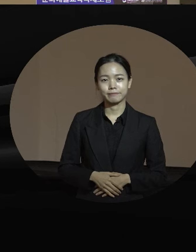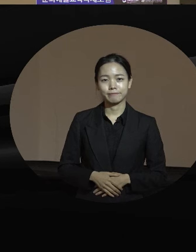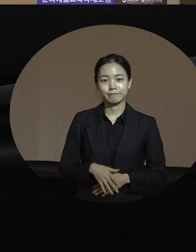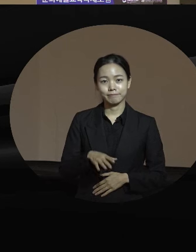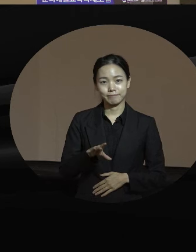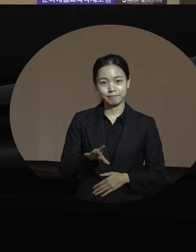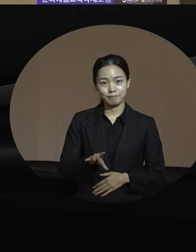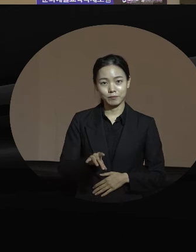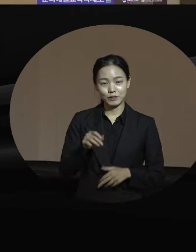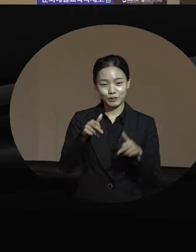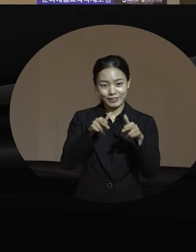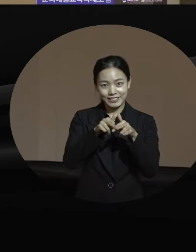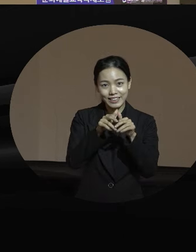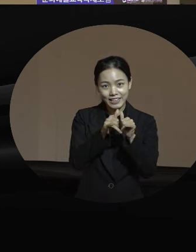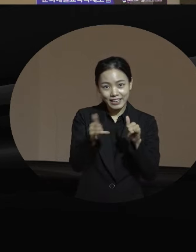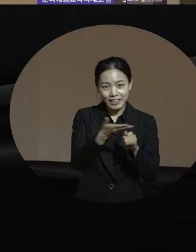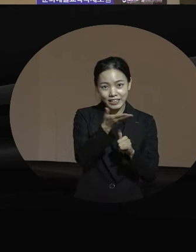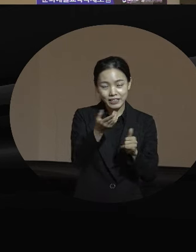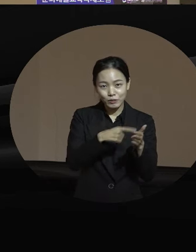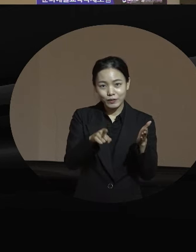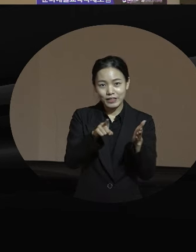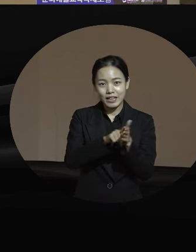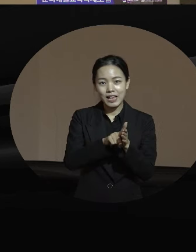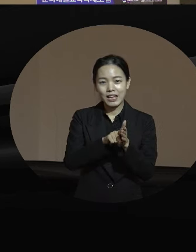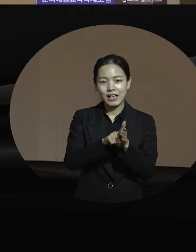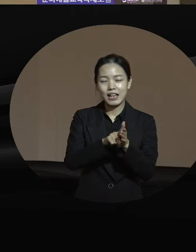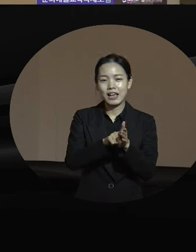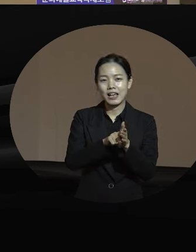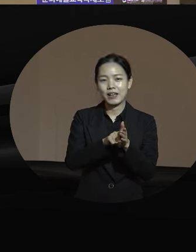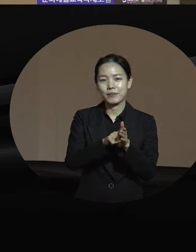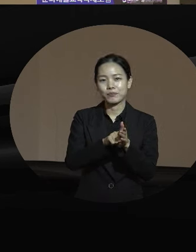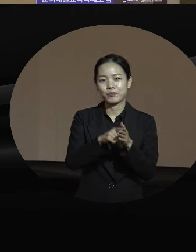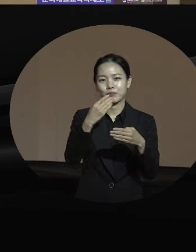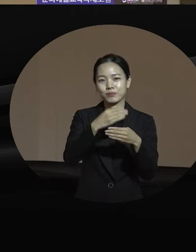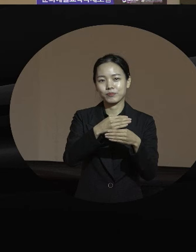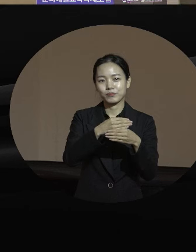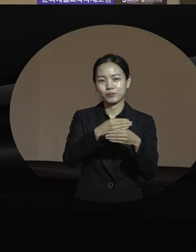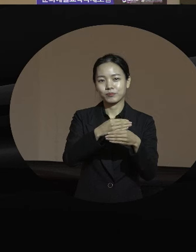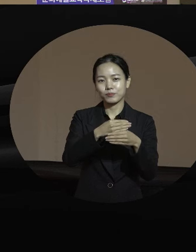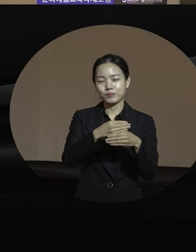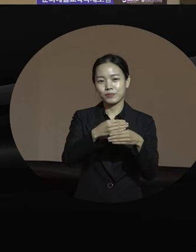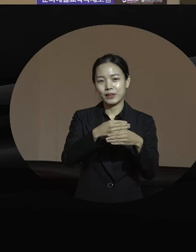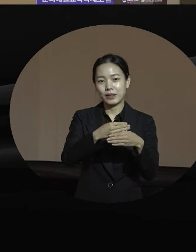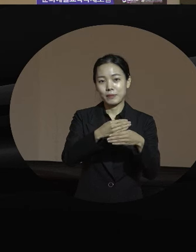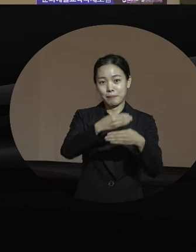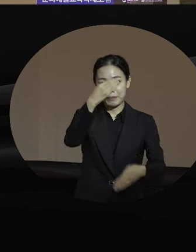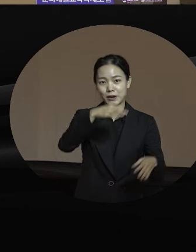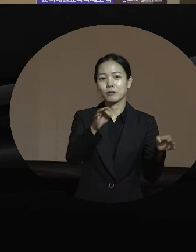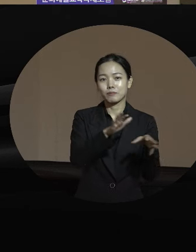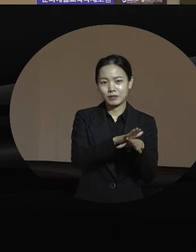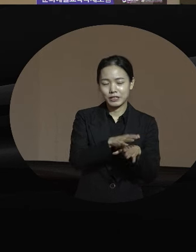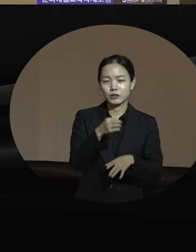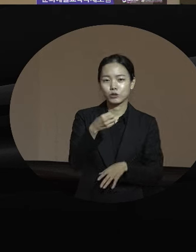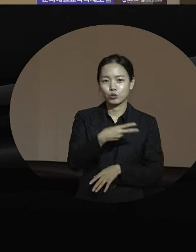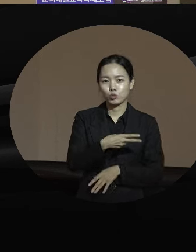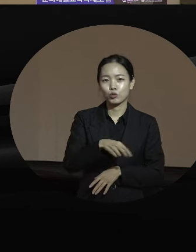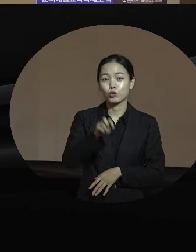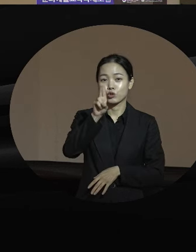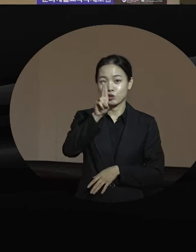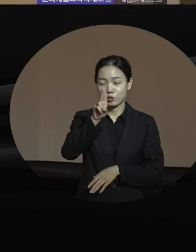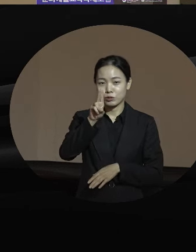먼저 주로 장애를 가진 사람들을 위한 배리어 프리뿐만 아니라 모두가 사용하기 편리한 유니버설 디자인이나 이동 거리